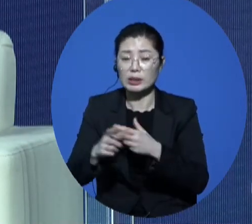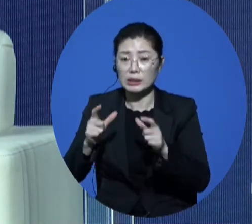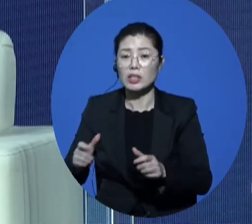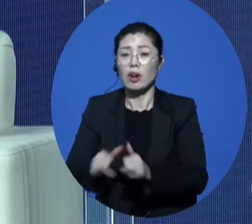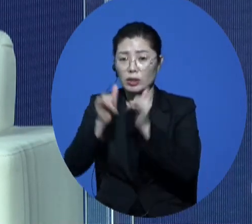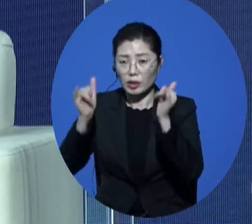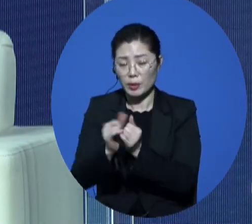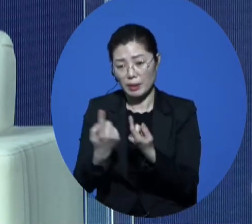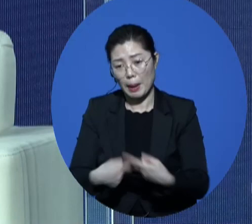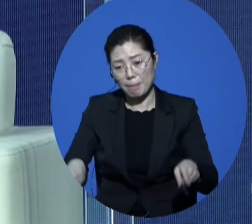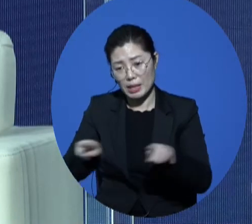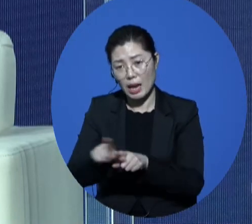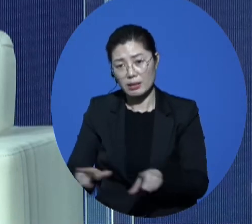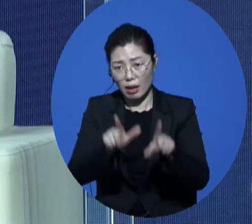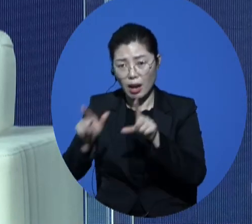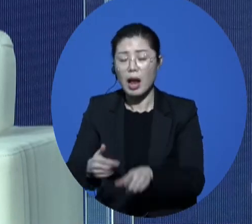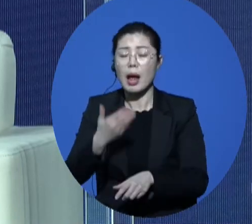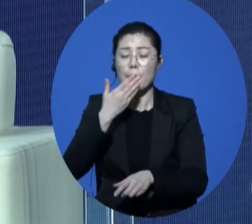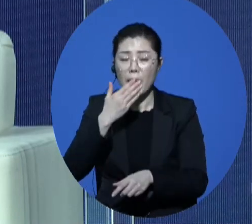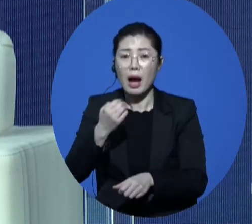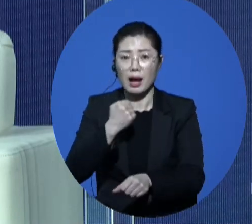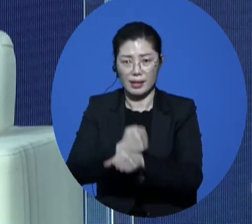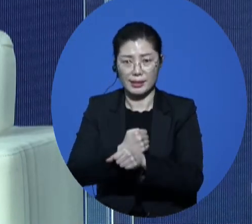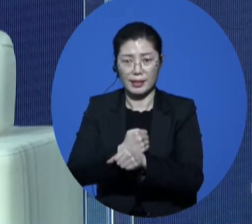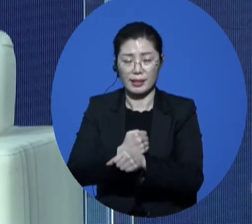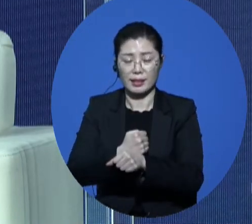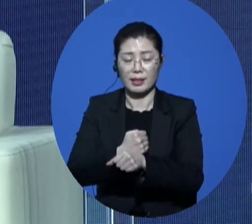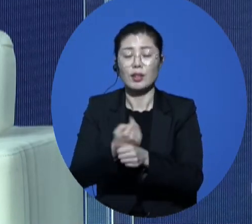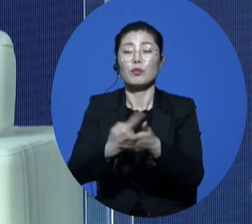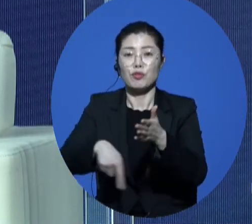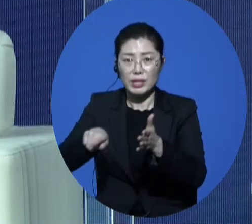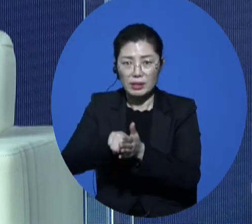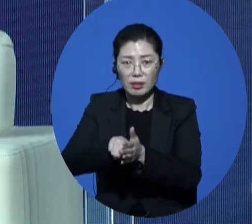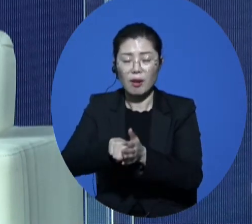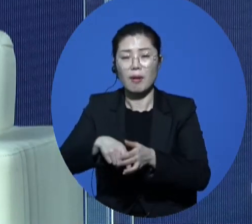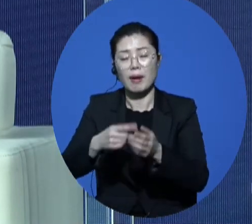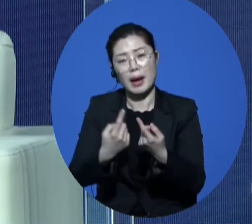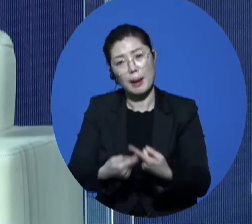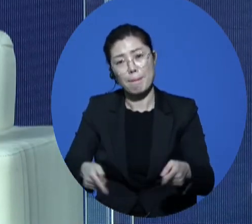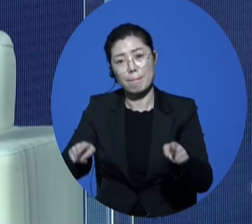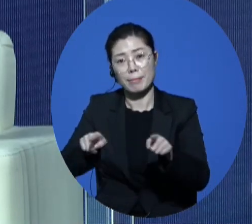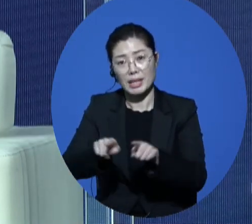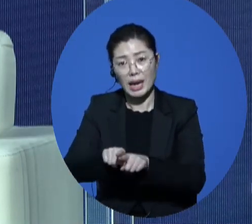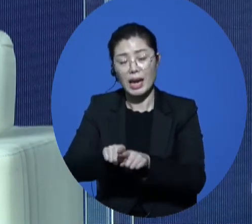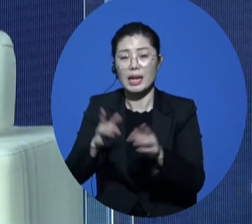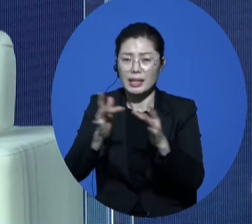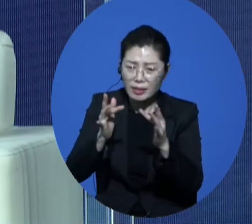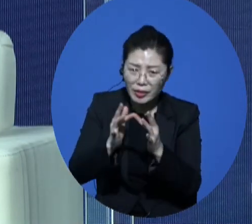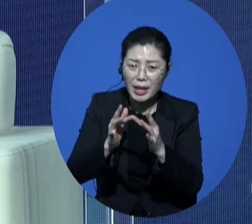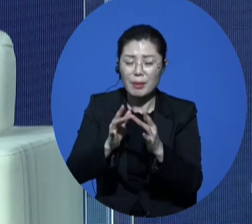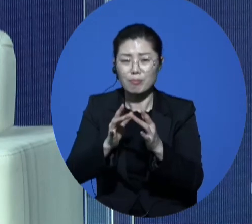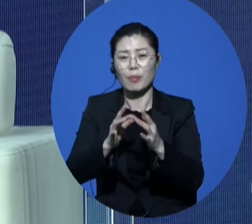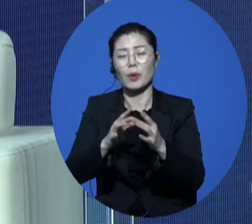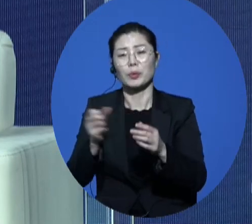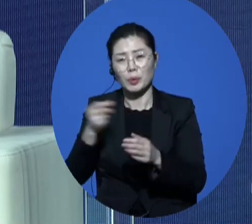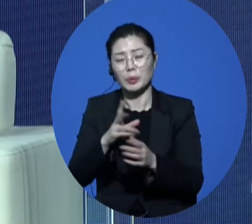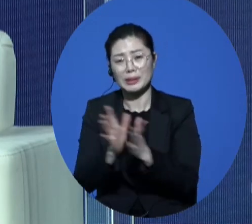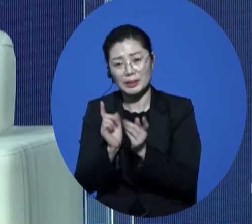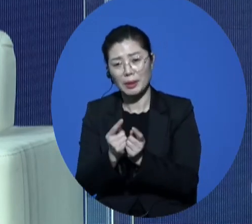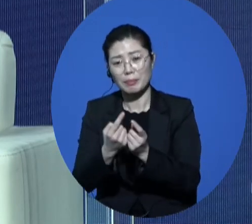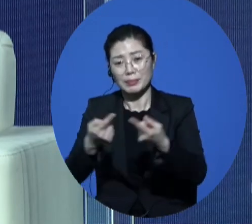있는 그 사회를 함께 꿈꾸면서 만들기 위한 투쟁을 여기 계신 온라인,